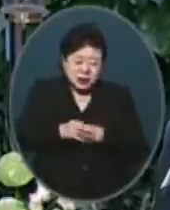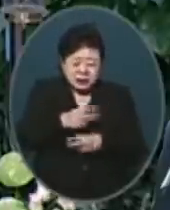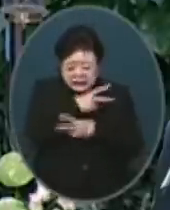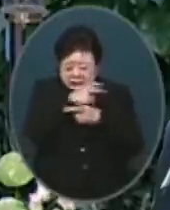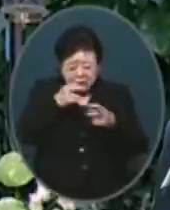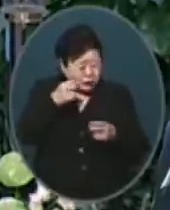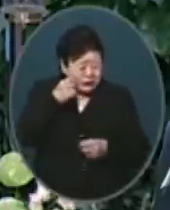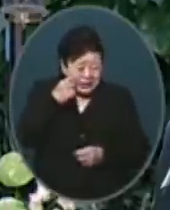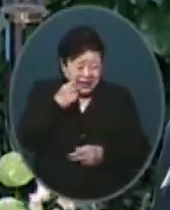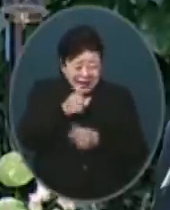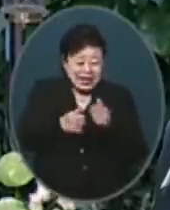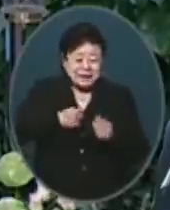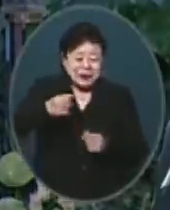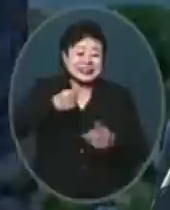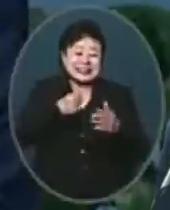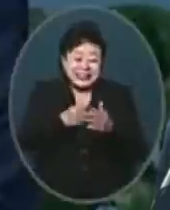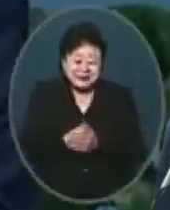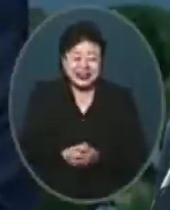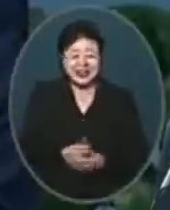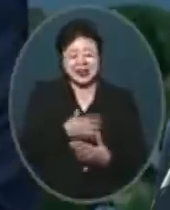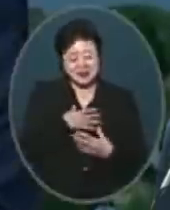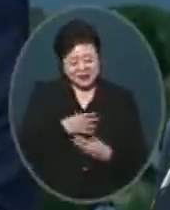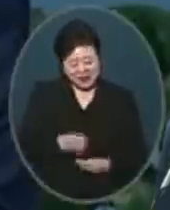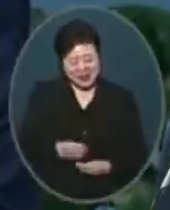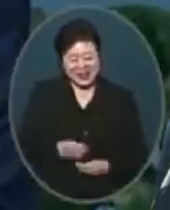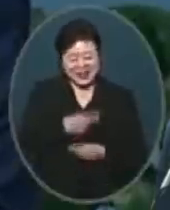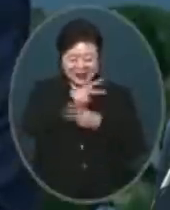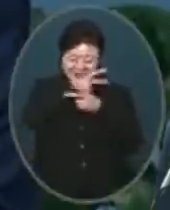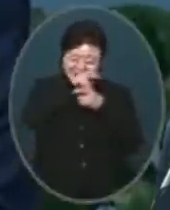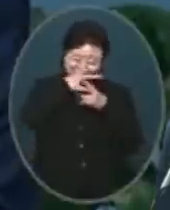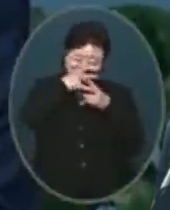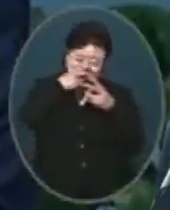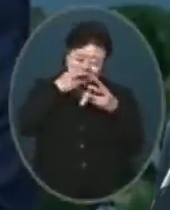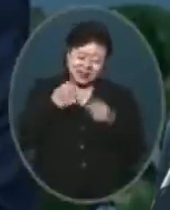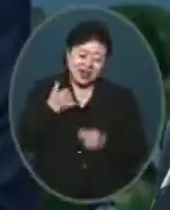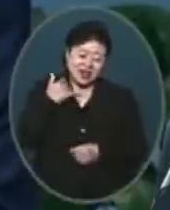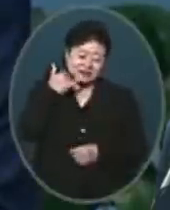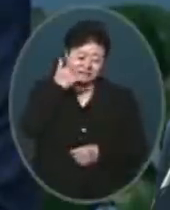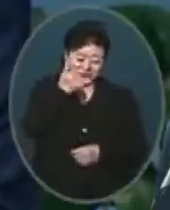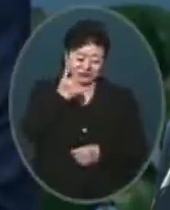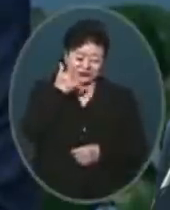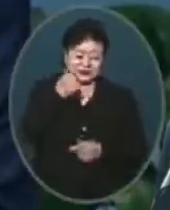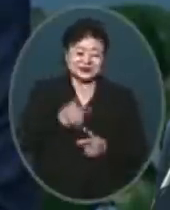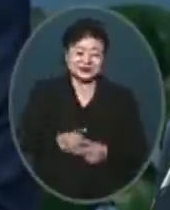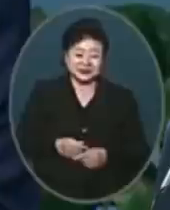없지만 하나님 것인 여러분이 대신하여